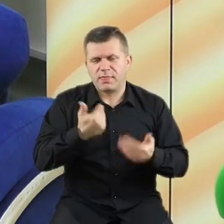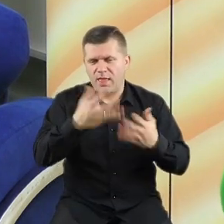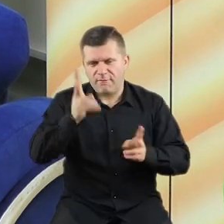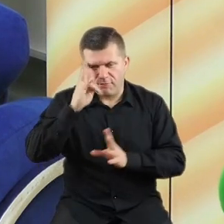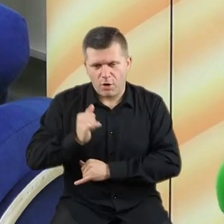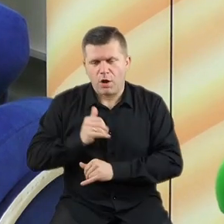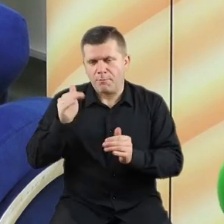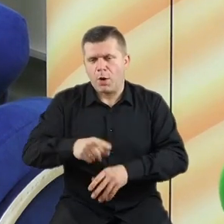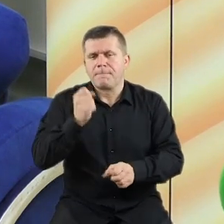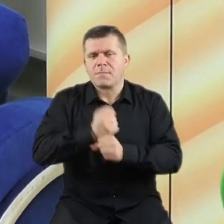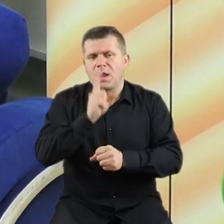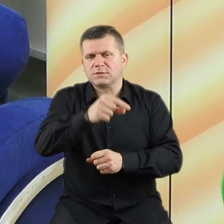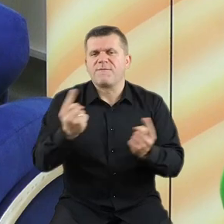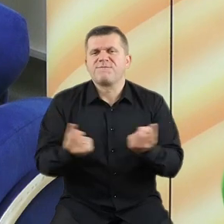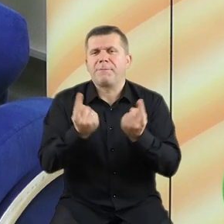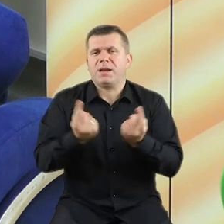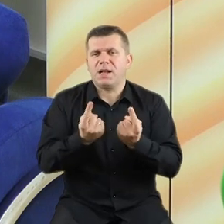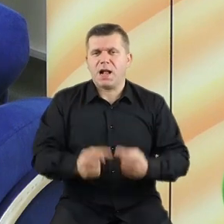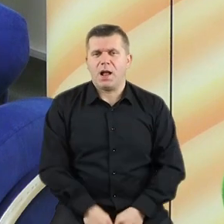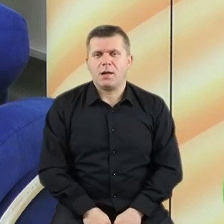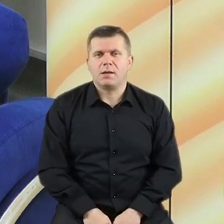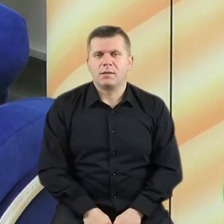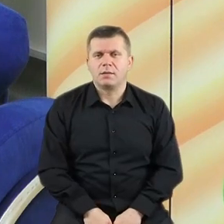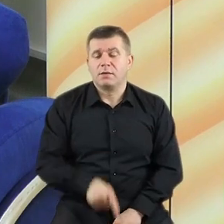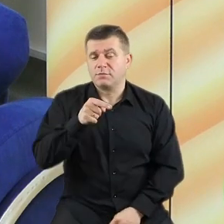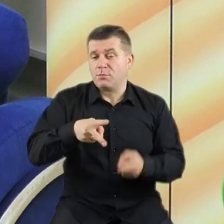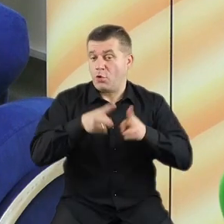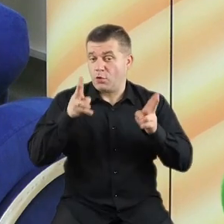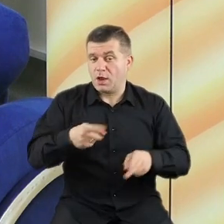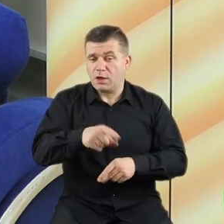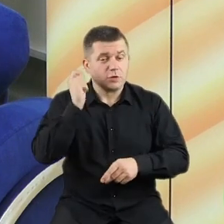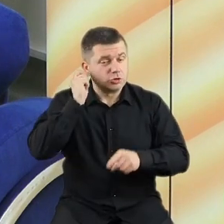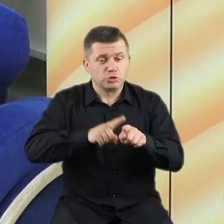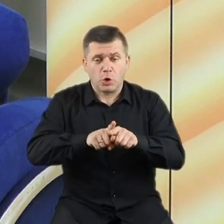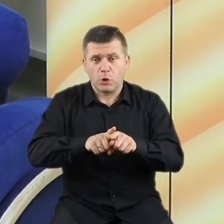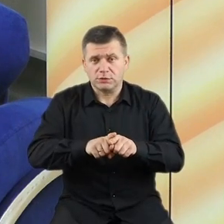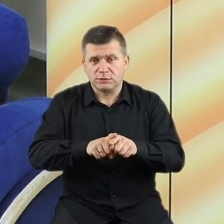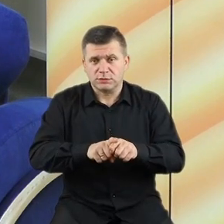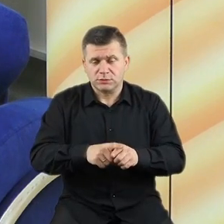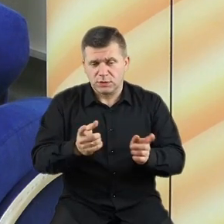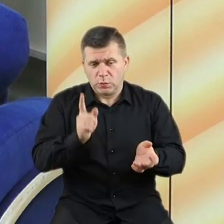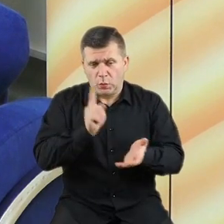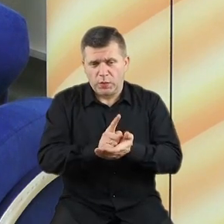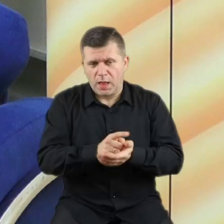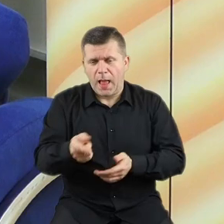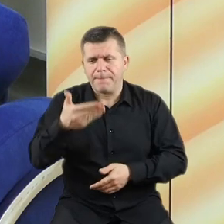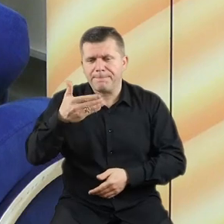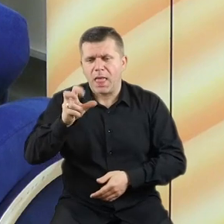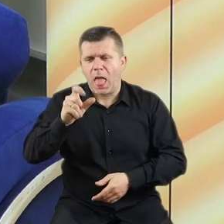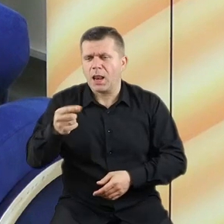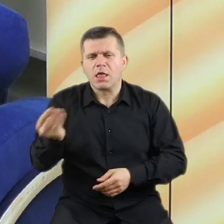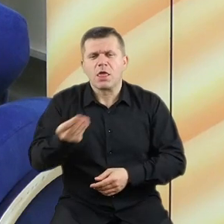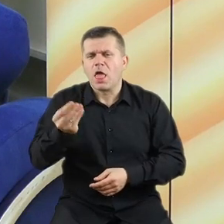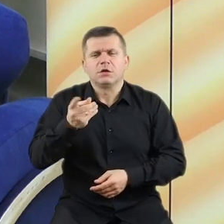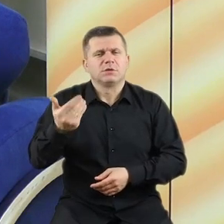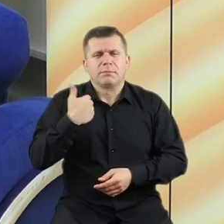ale mogli pójść pracować do fabryk, więc w tym okresie. I ta siostra się złapała, a Misiael chyba jeszcze nie był w odpowiednim wieku, żeby